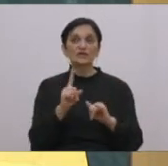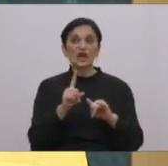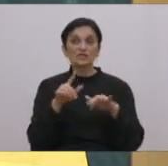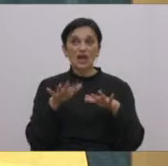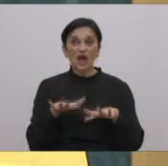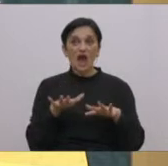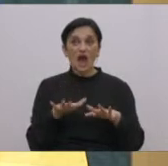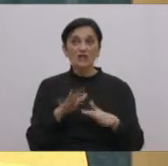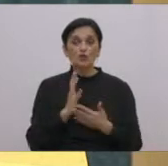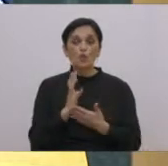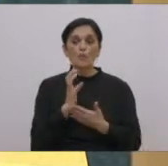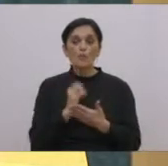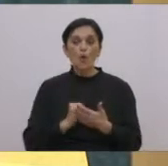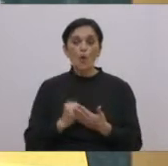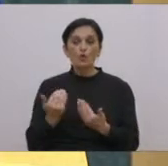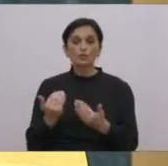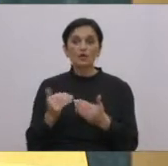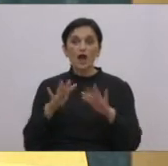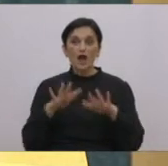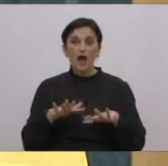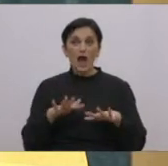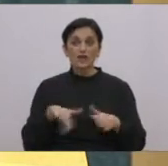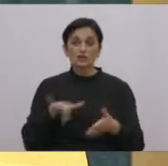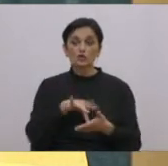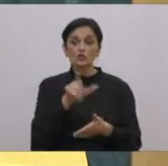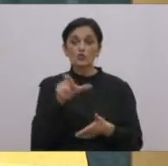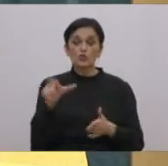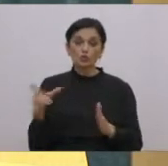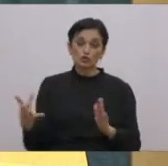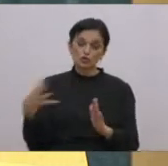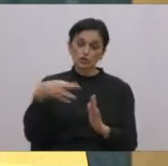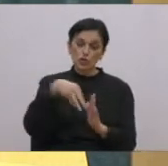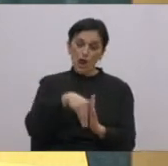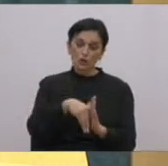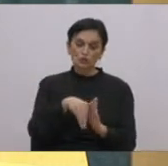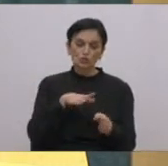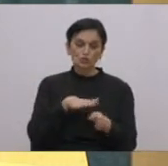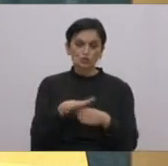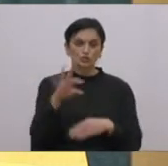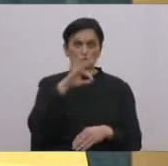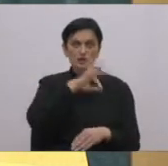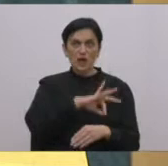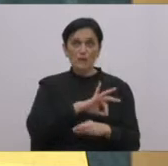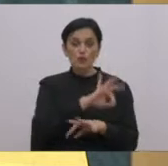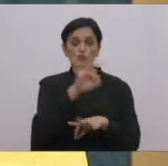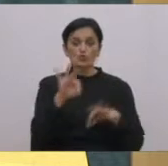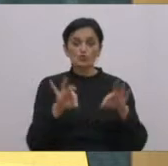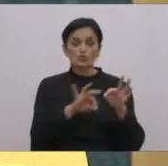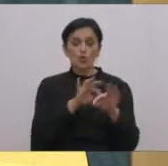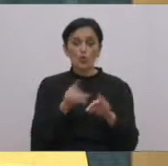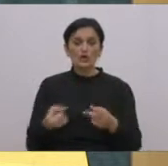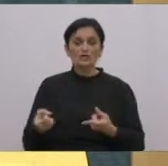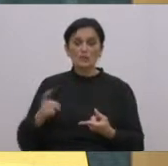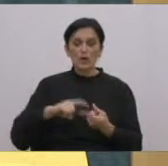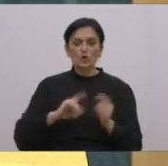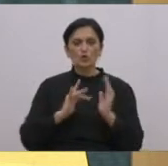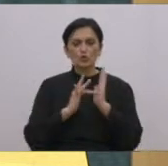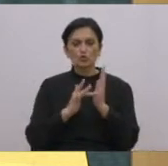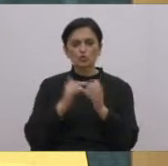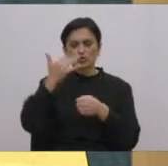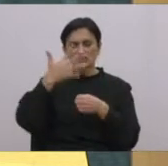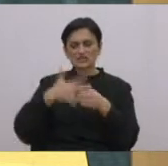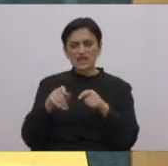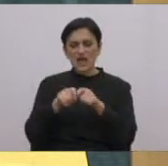adgilobrivi, potențiali, ratkma unda, adgilobrivi, musahleobi, chartulobi, sulatik, razgamoka nebuli, am proiecti spaglepsi, aseve, turistul, centri,